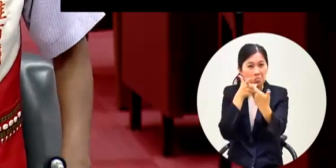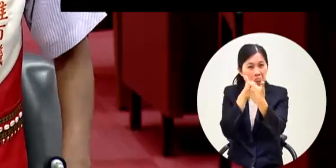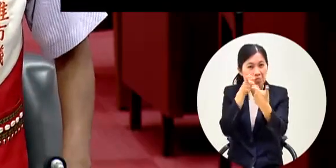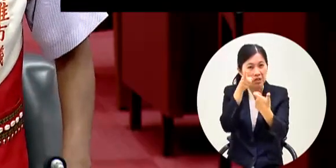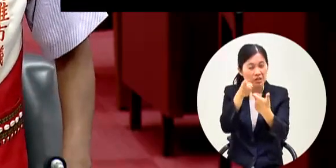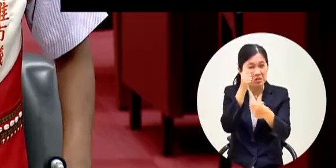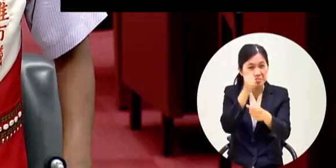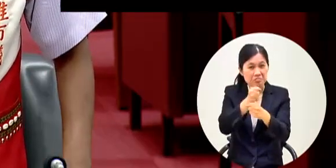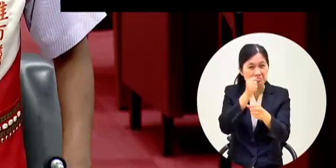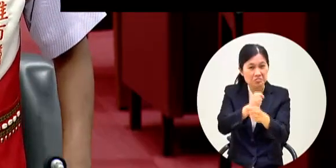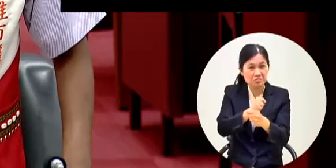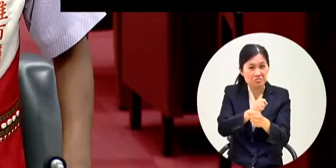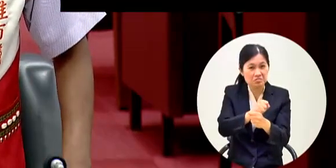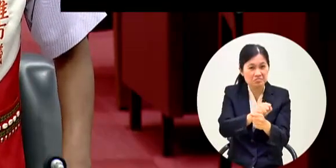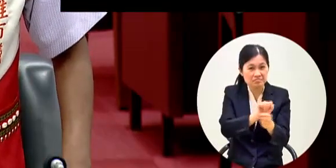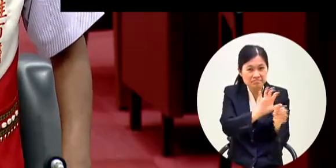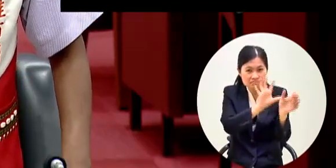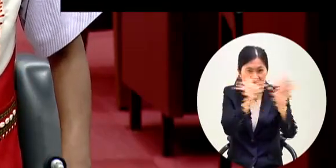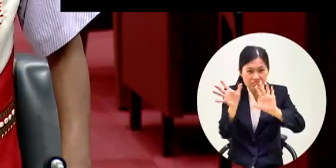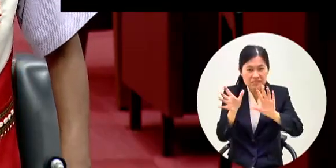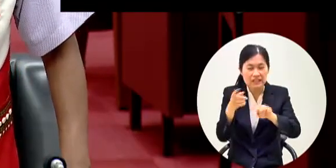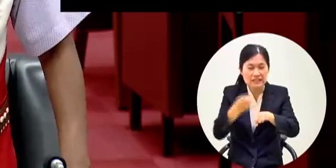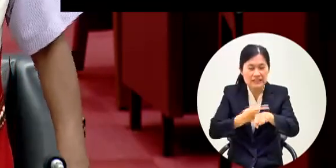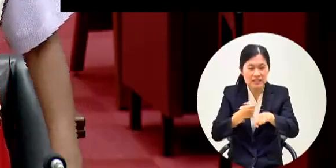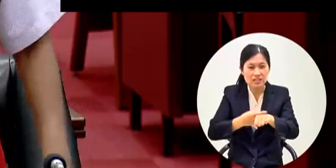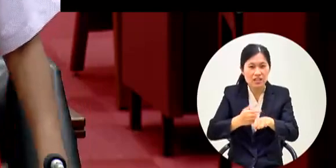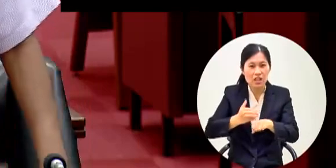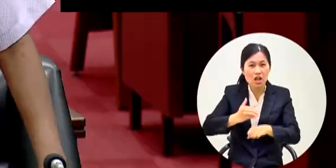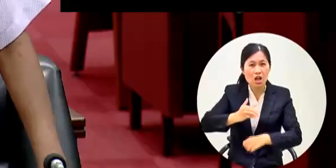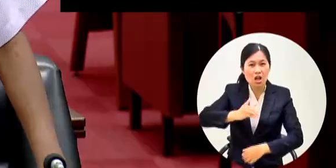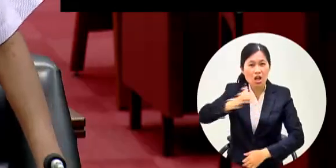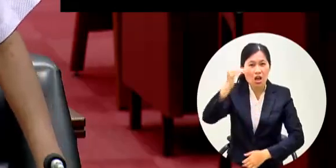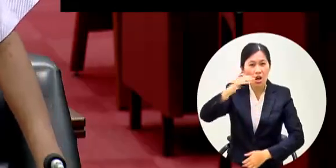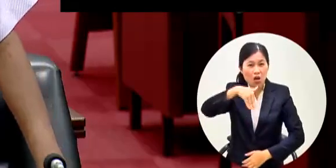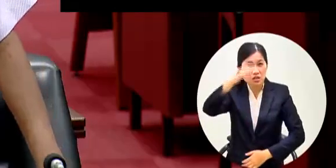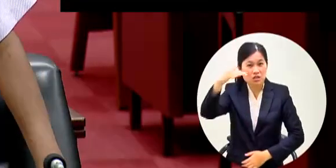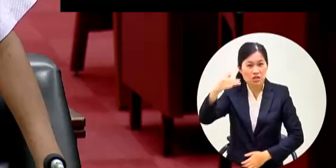言，符合你的作风跟个性。